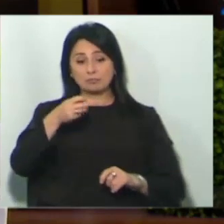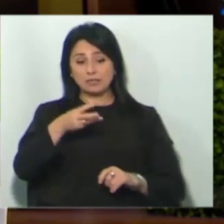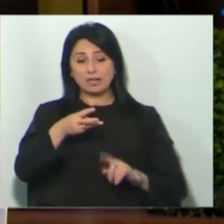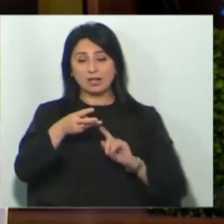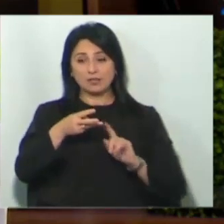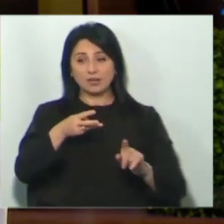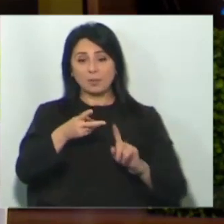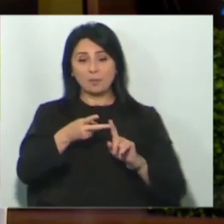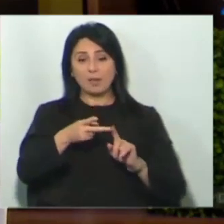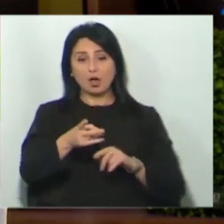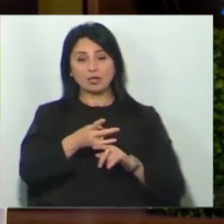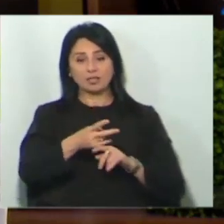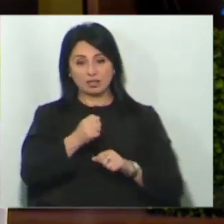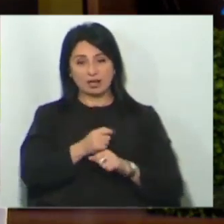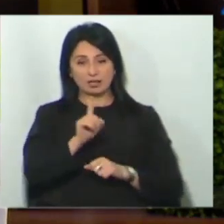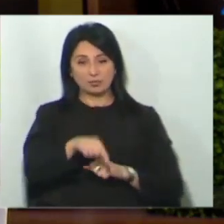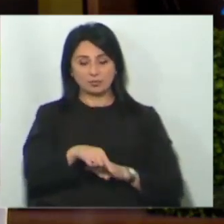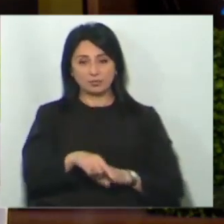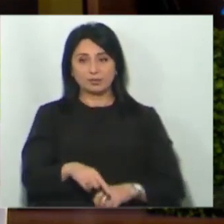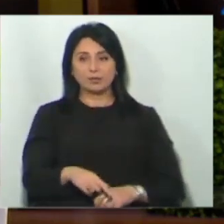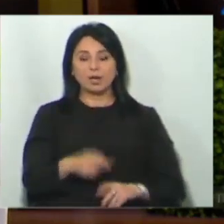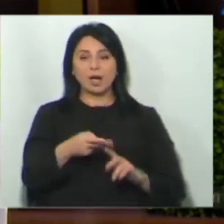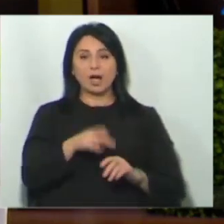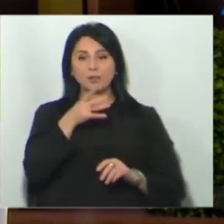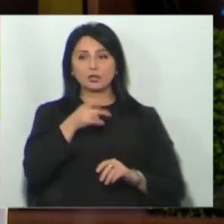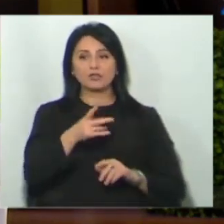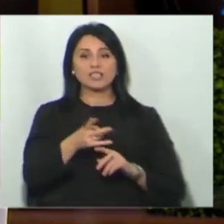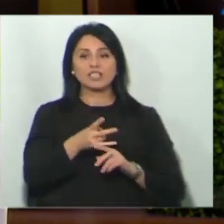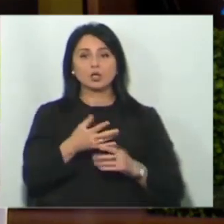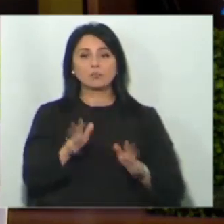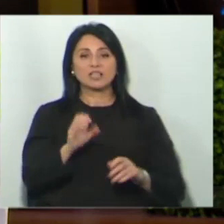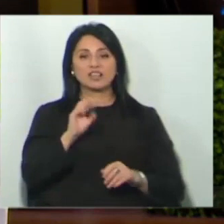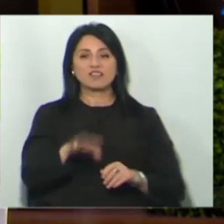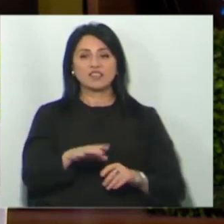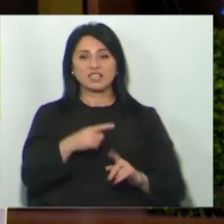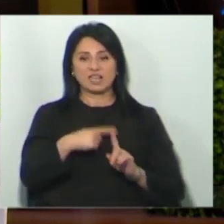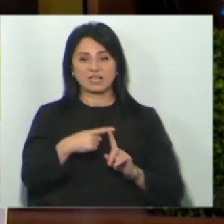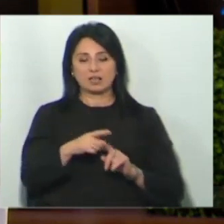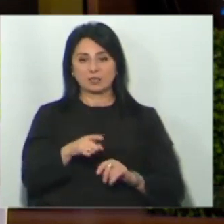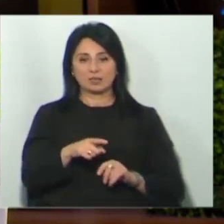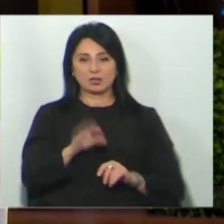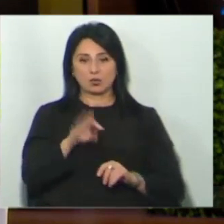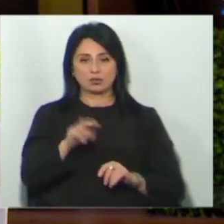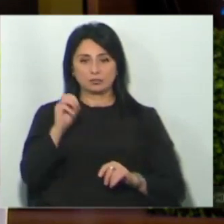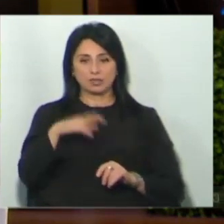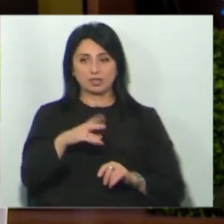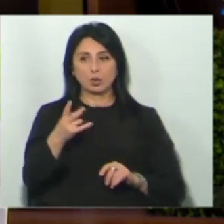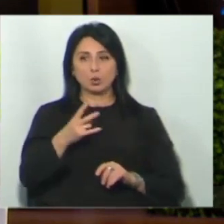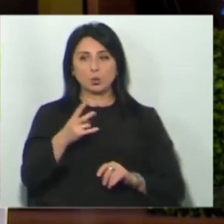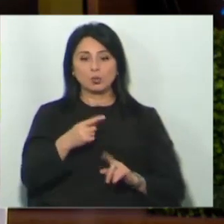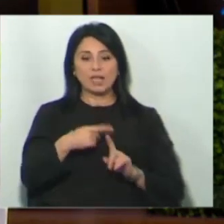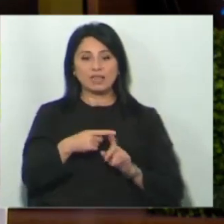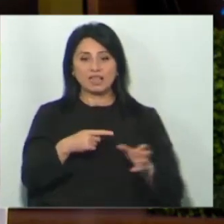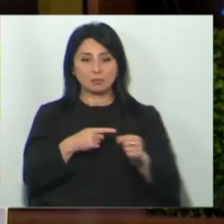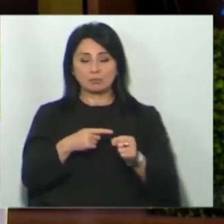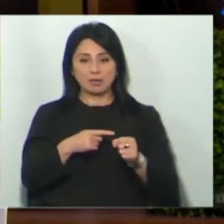მეორეს მხრივ ასე ვთქვათ ზიანსაც გვაყენებს და ამ დროს ზიანი უფრო მეტია ვიდრე დადებითი მხარე, მაგრამ უნდა დავიჭიროთ